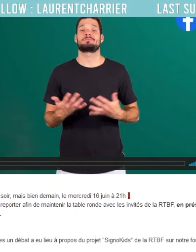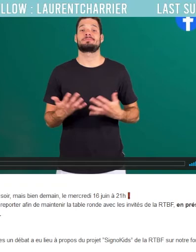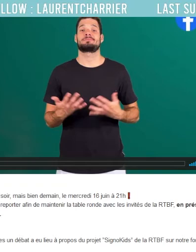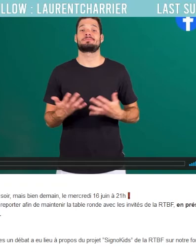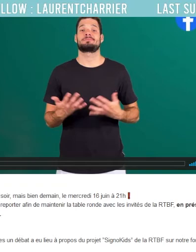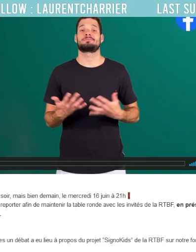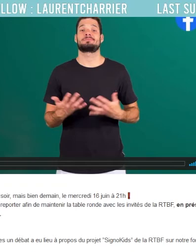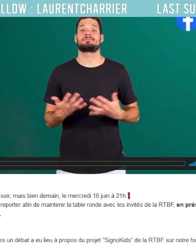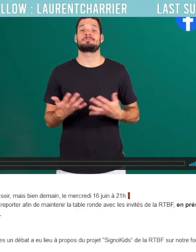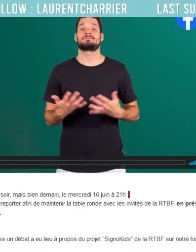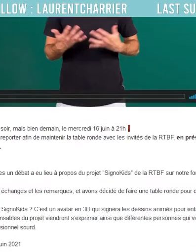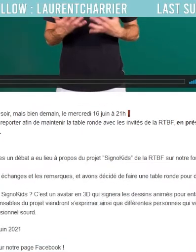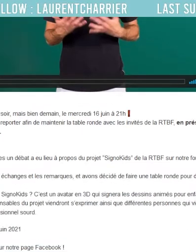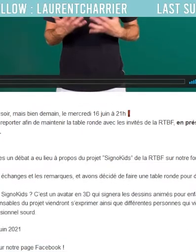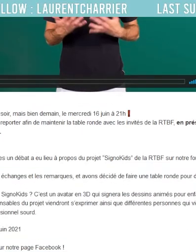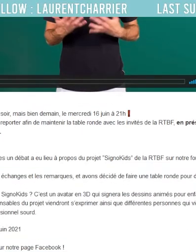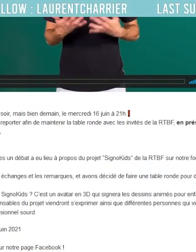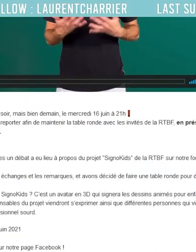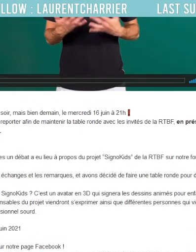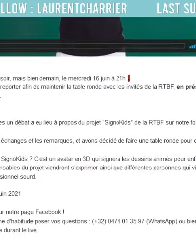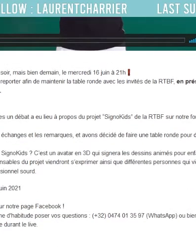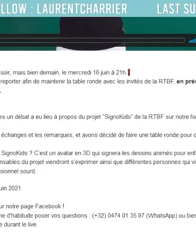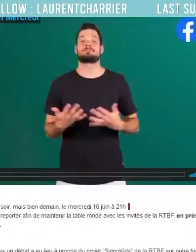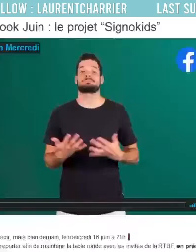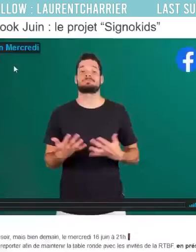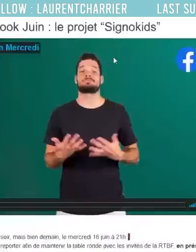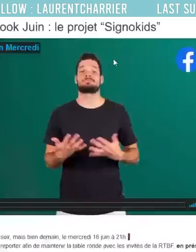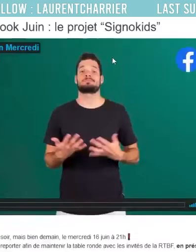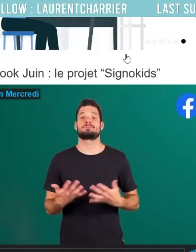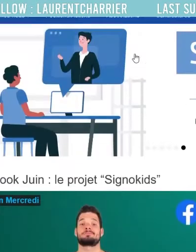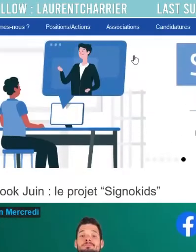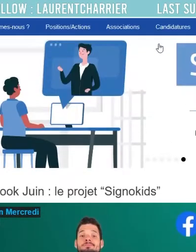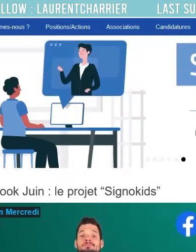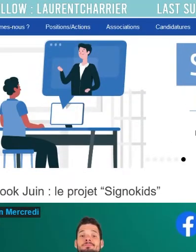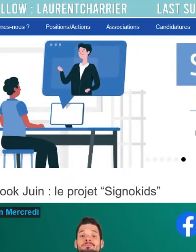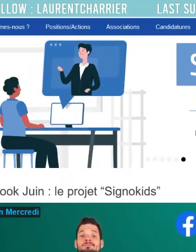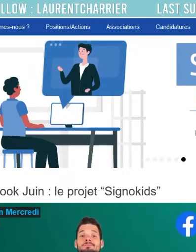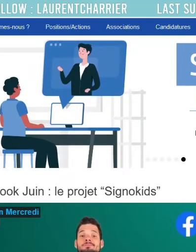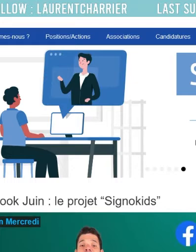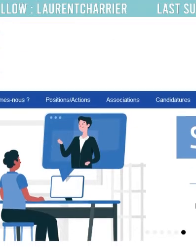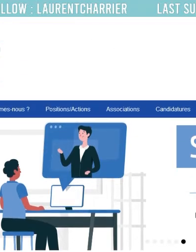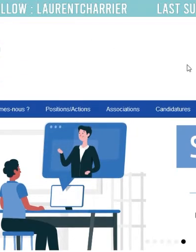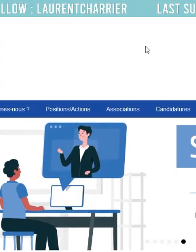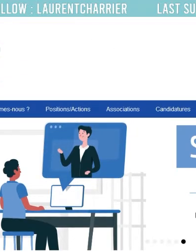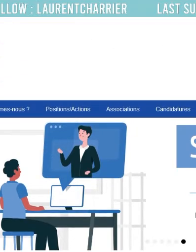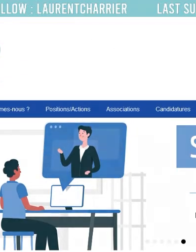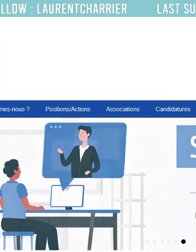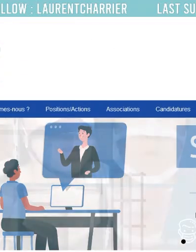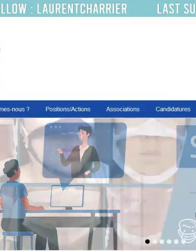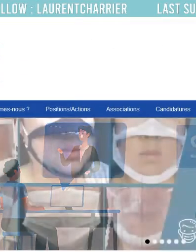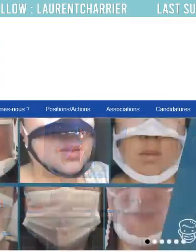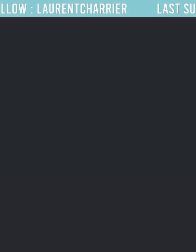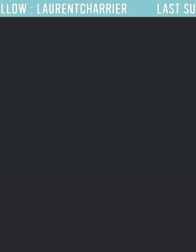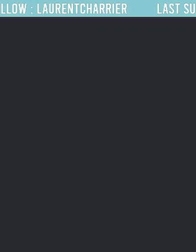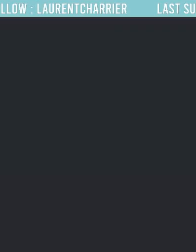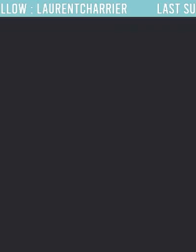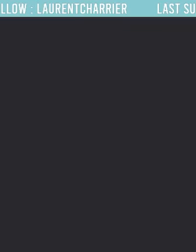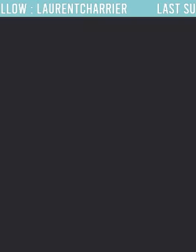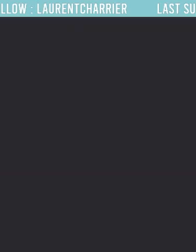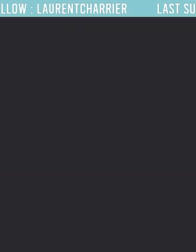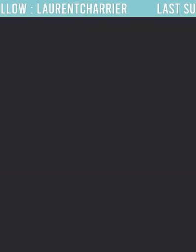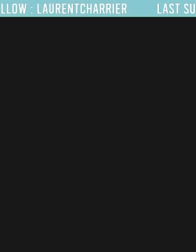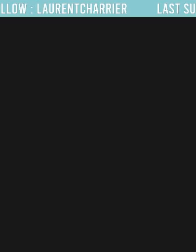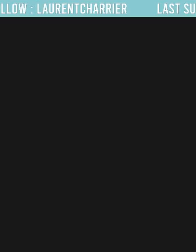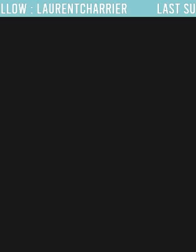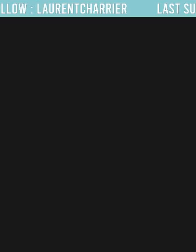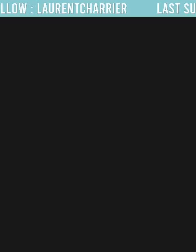le problème, c'est que ça a l'air d'être. Attendez, elle est où leur page Facebook? On va essayer de trouver la page Facebook. Hop.